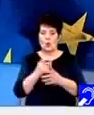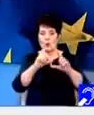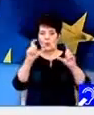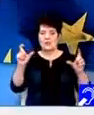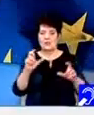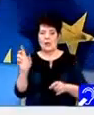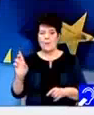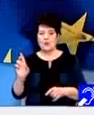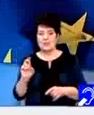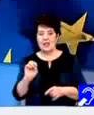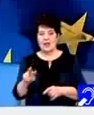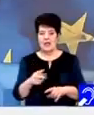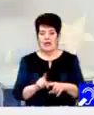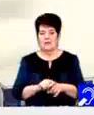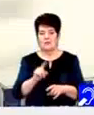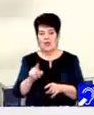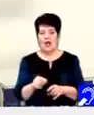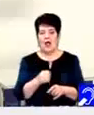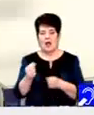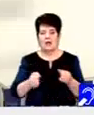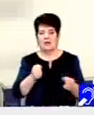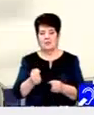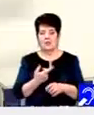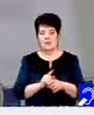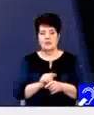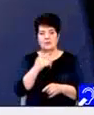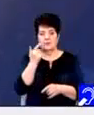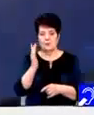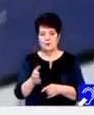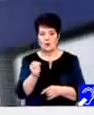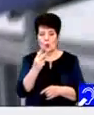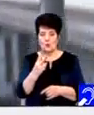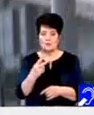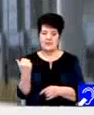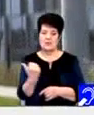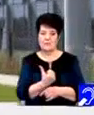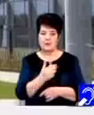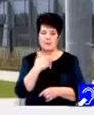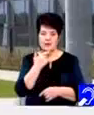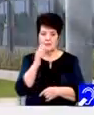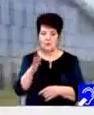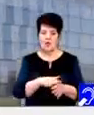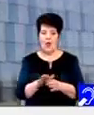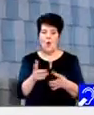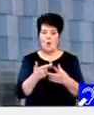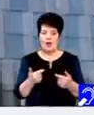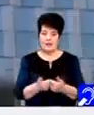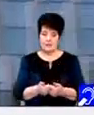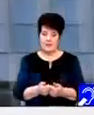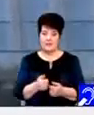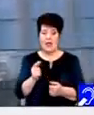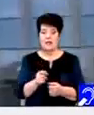de la Bruxelles. Transferul celor 4.000 de angajați va dura 12 săptămâni, a precizat purtătorul de cuvânt al organizației. Pe